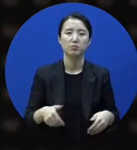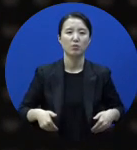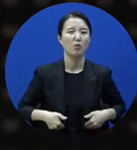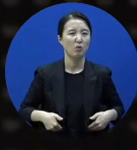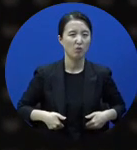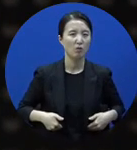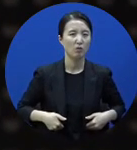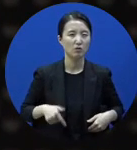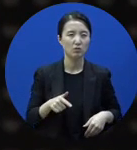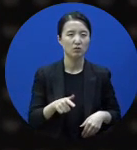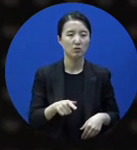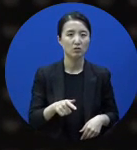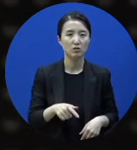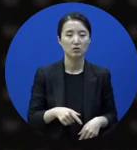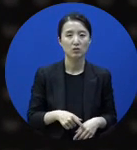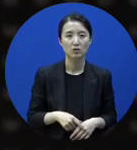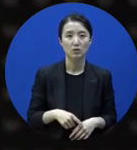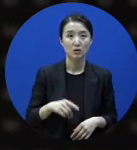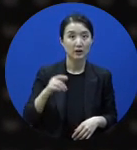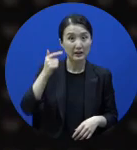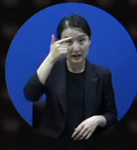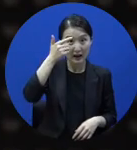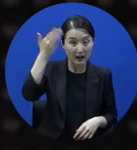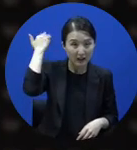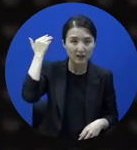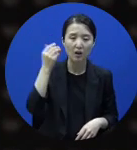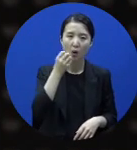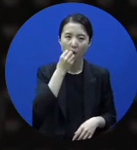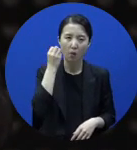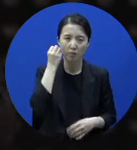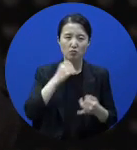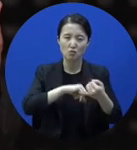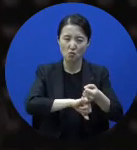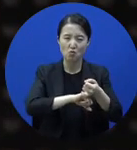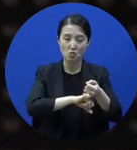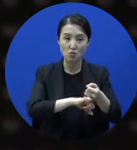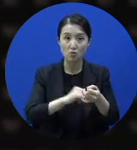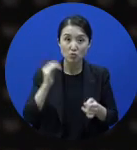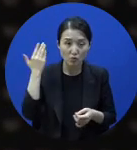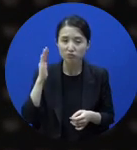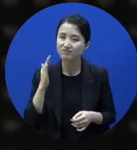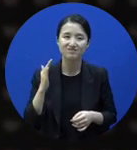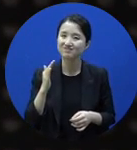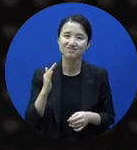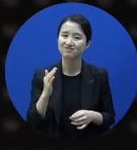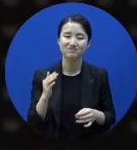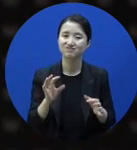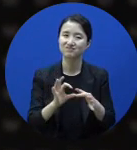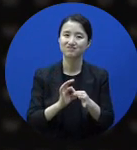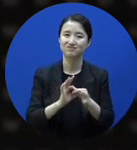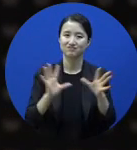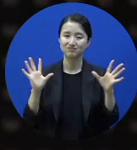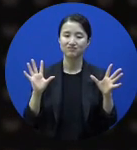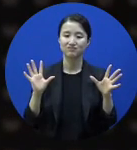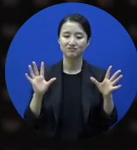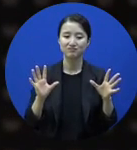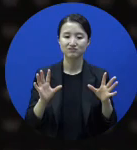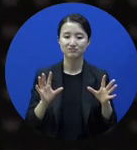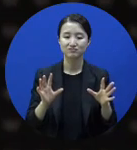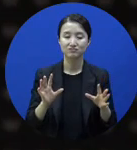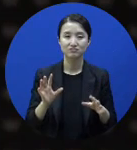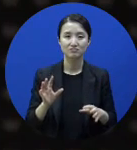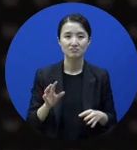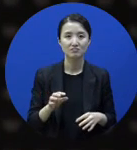네. 그리고 뭐 홈페이지 다 있어야 되고 막 그런데 전혀 그런 것들이 필요 없는 겁니다. 그 사람 이름 석자 검색하거나 뭐